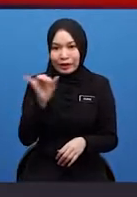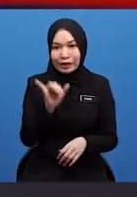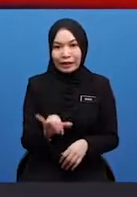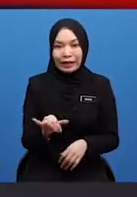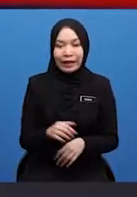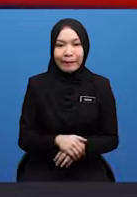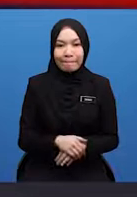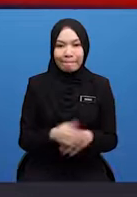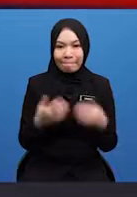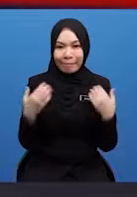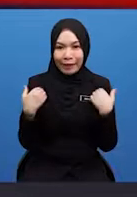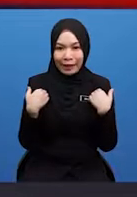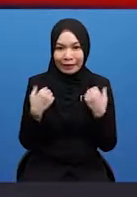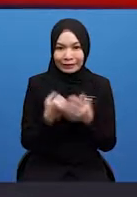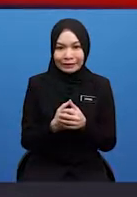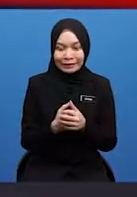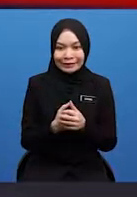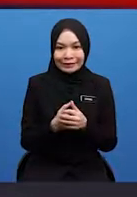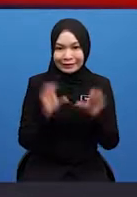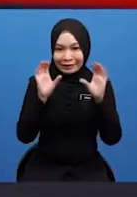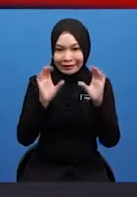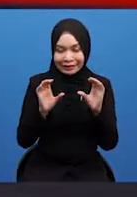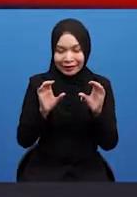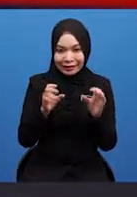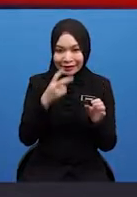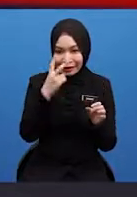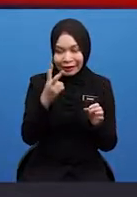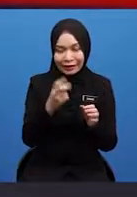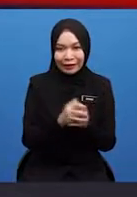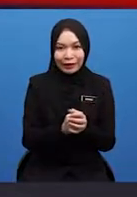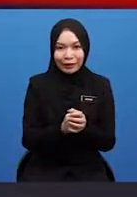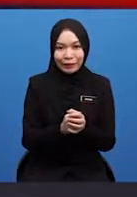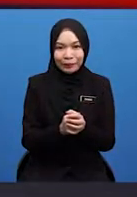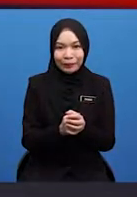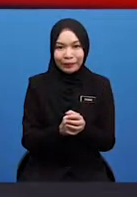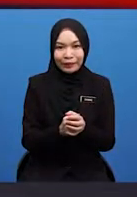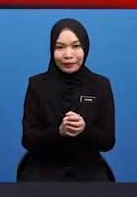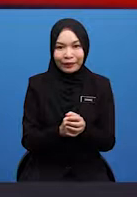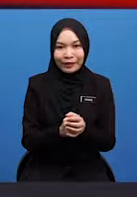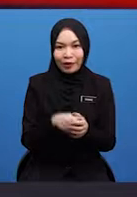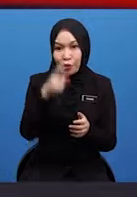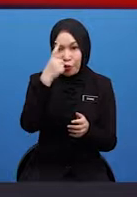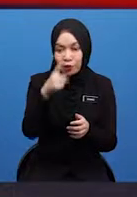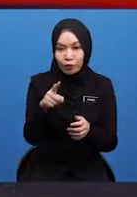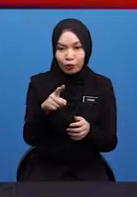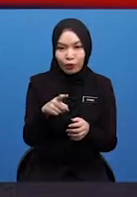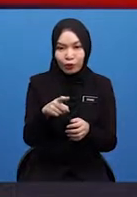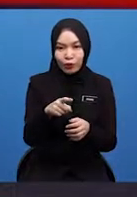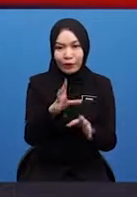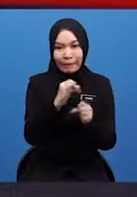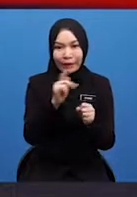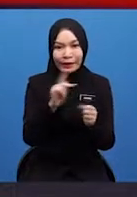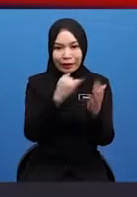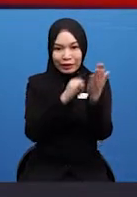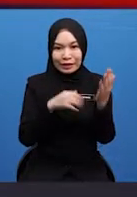memerlukan penelitian secara berterusan untuk menghasilkan lukisan yang mantap.